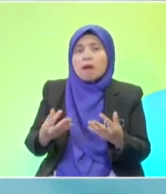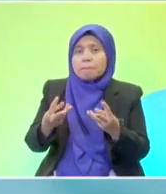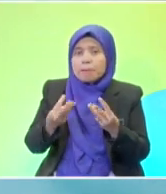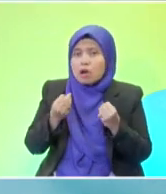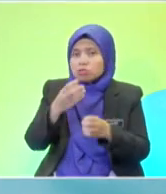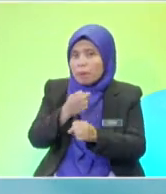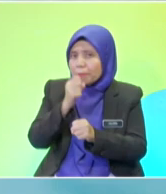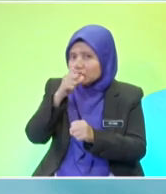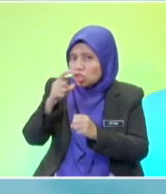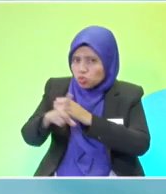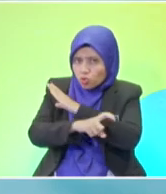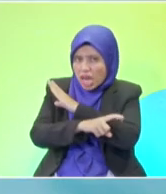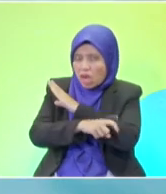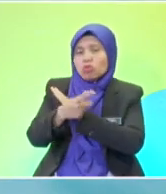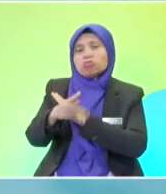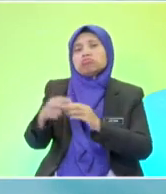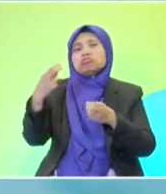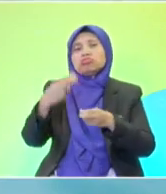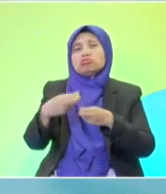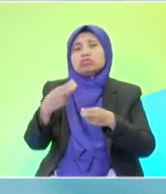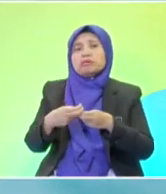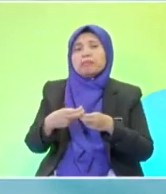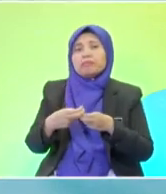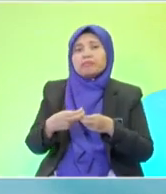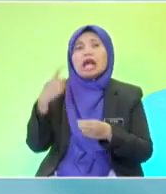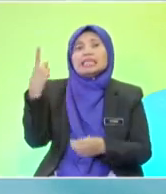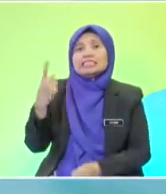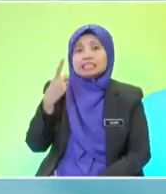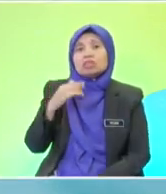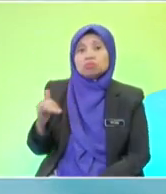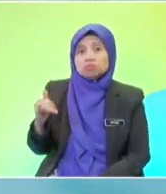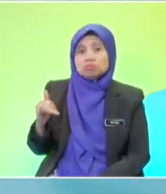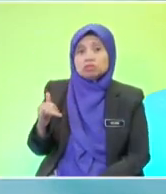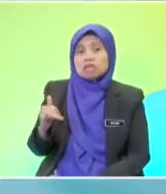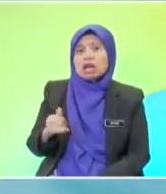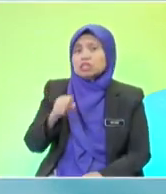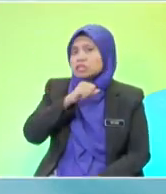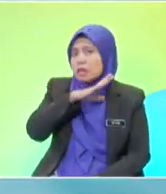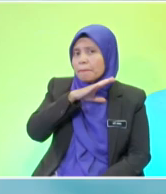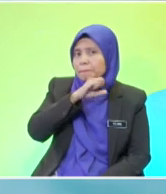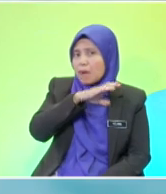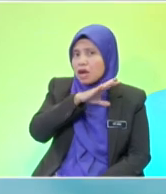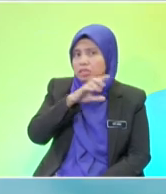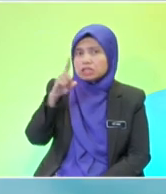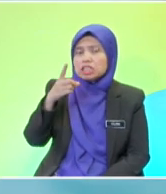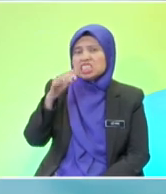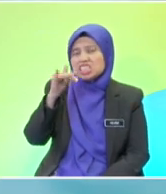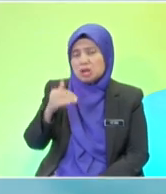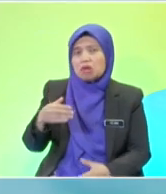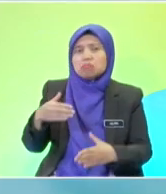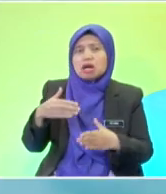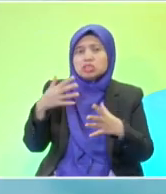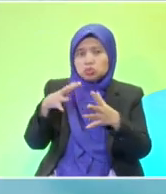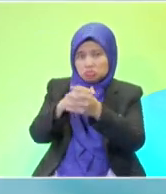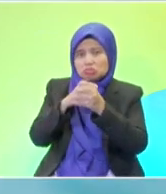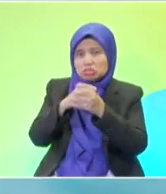seekor ikan pun susah selalunya sampah sorot lah yang tersangkut di jalan